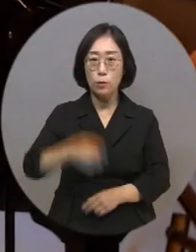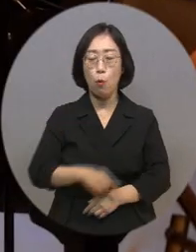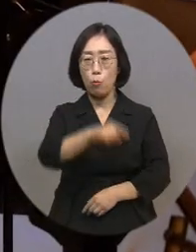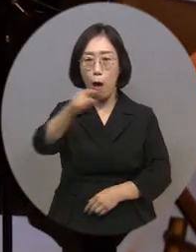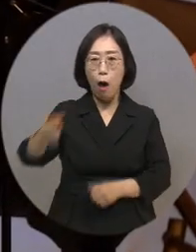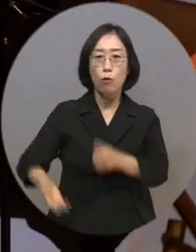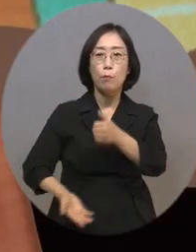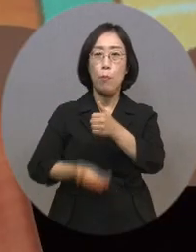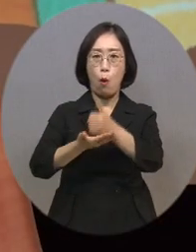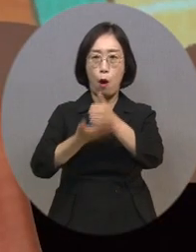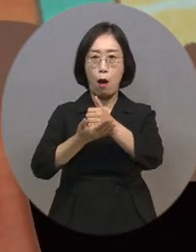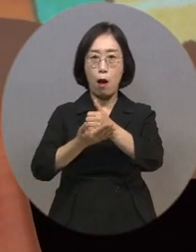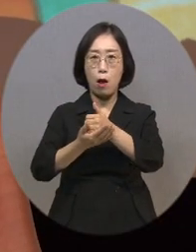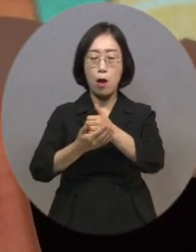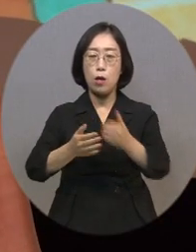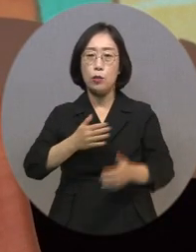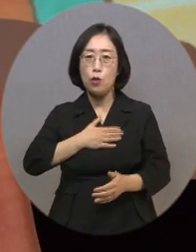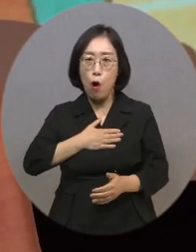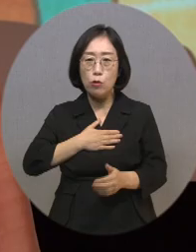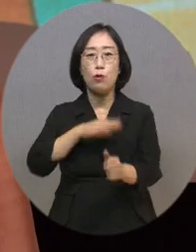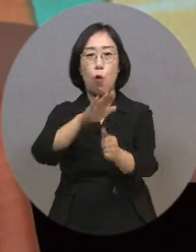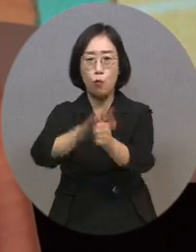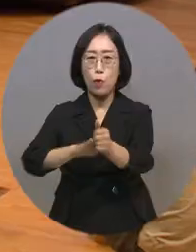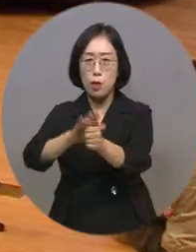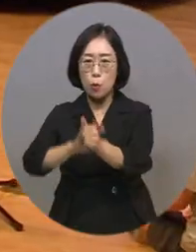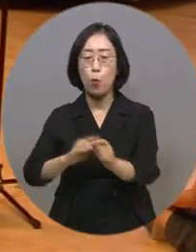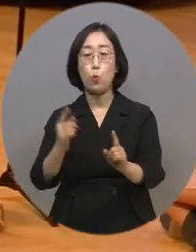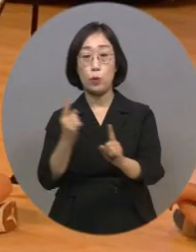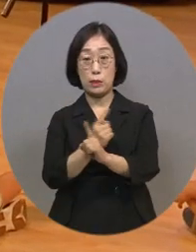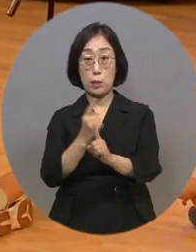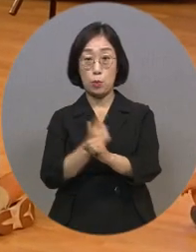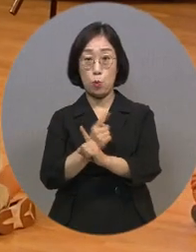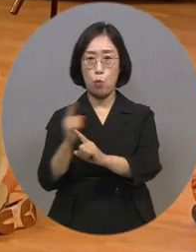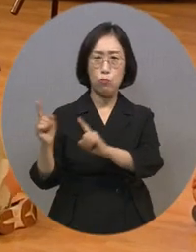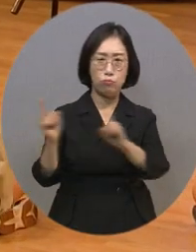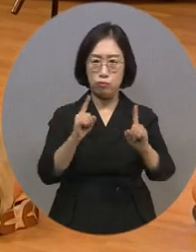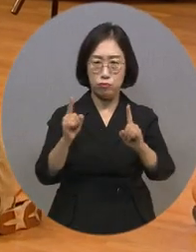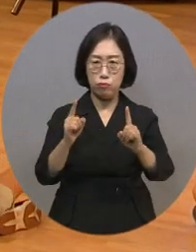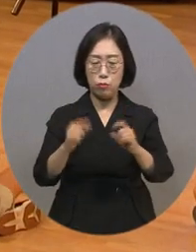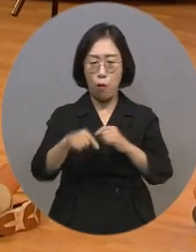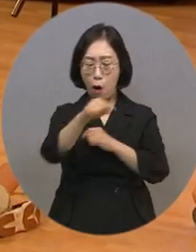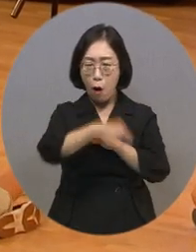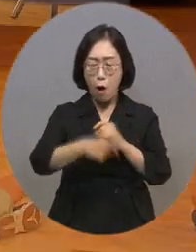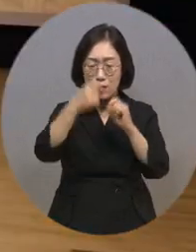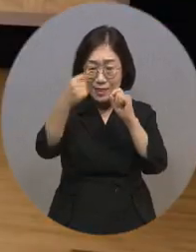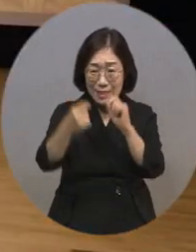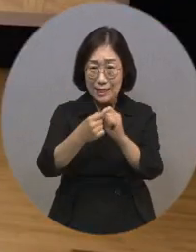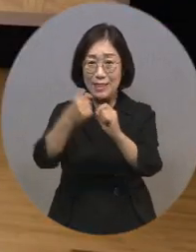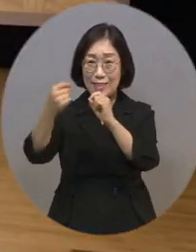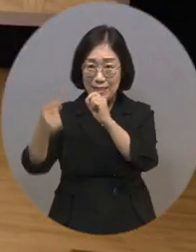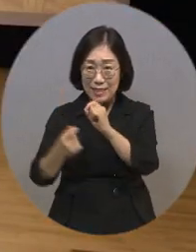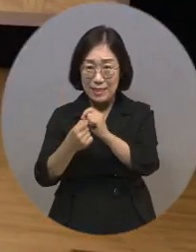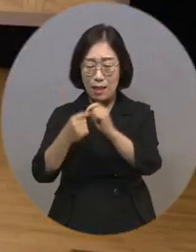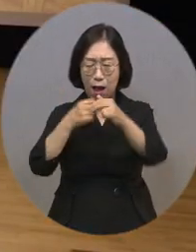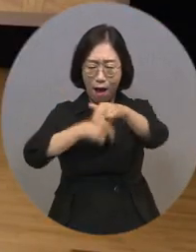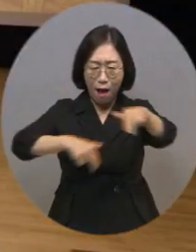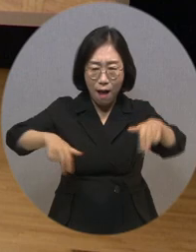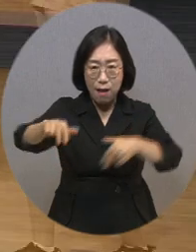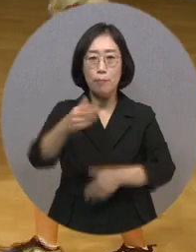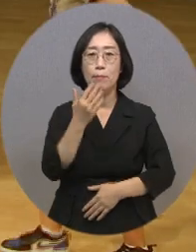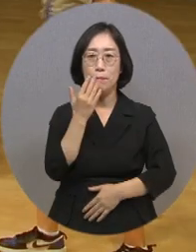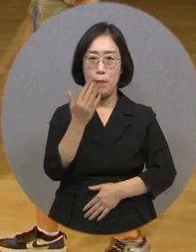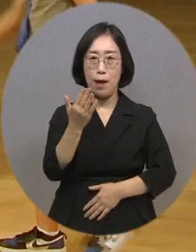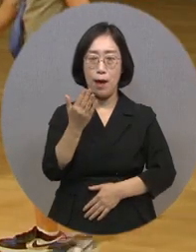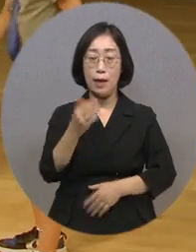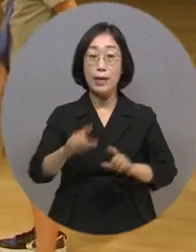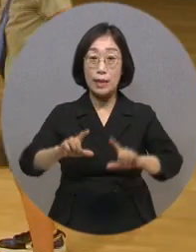통해 사람들에게 정서적 위로와 치유를 선사하며 무대와 객석의 벽을 허무는 특별한 공연이었습니다.